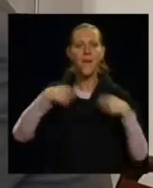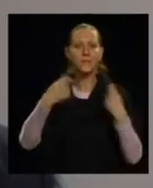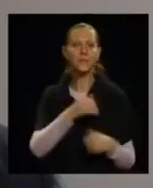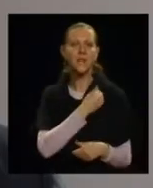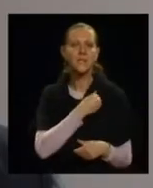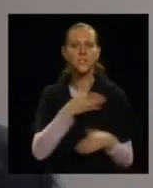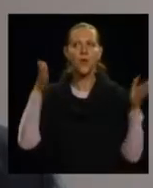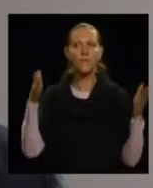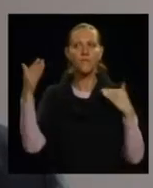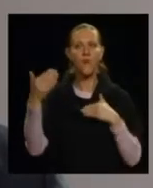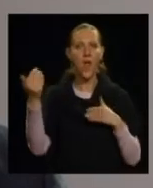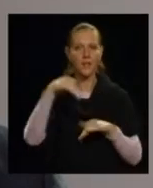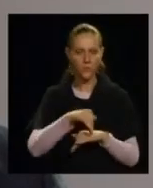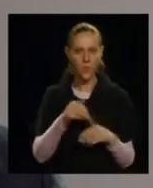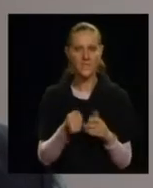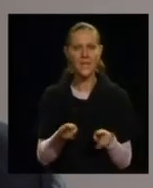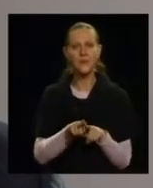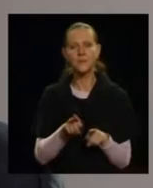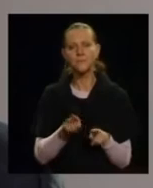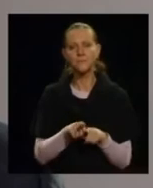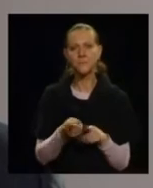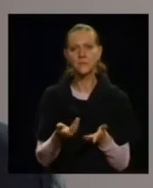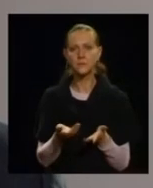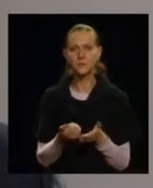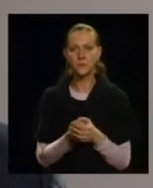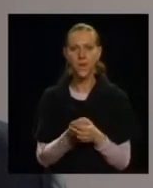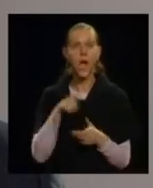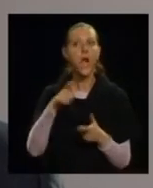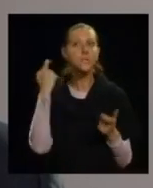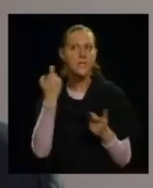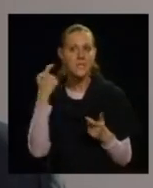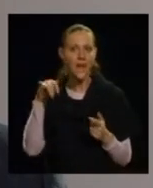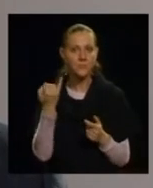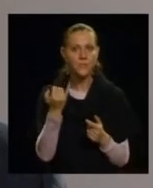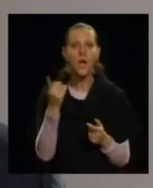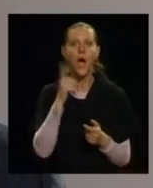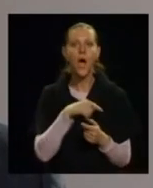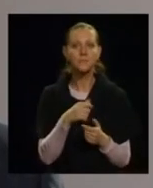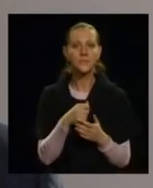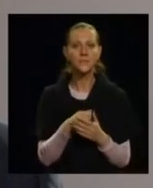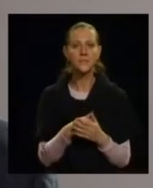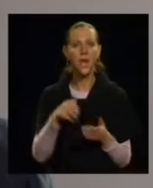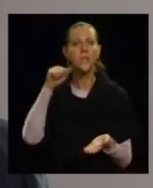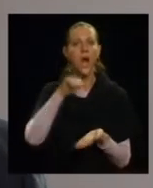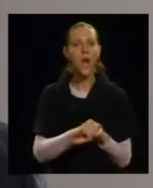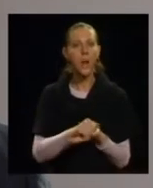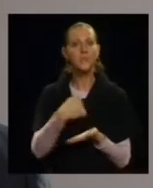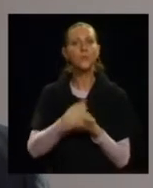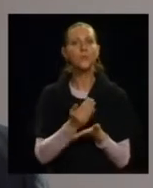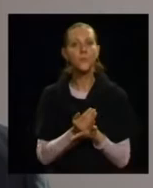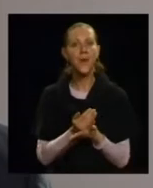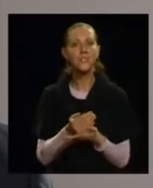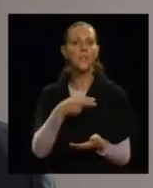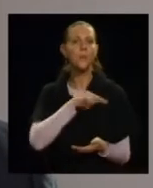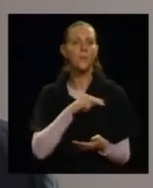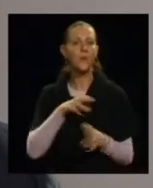iskola falai közé, mint ahogy hát az a szellemiség is, amit az alapító újpesti